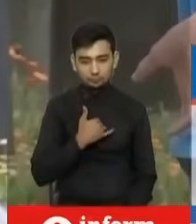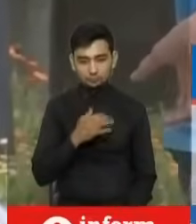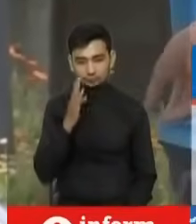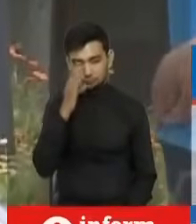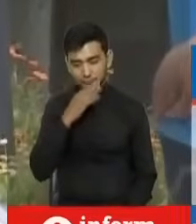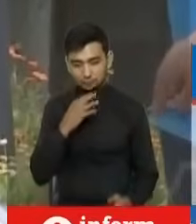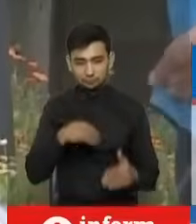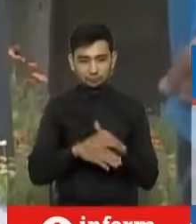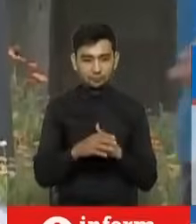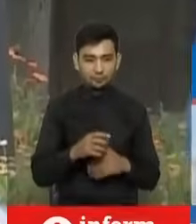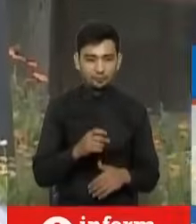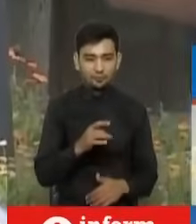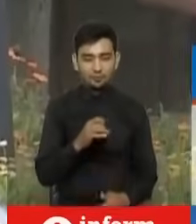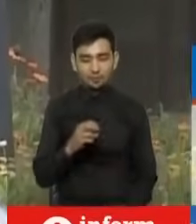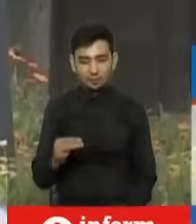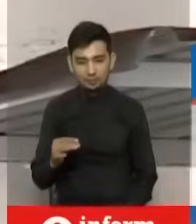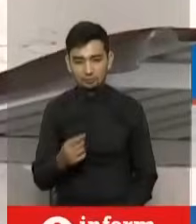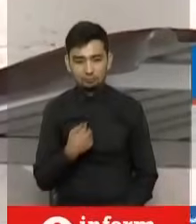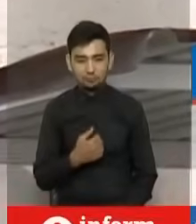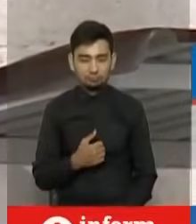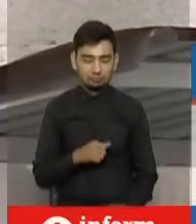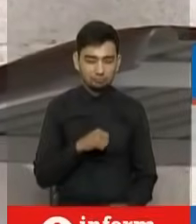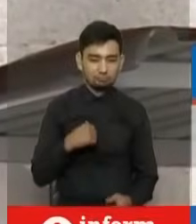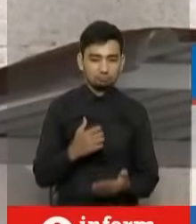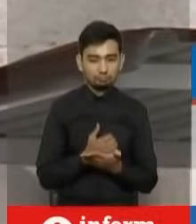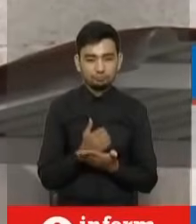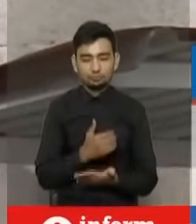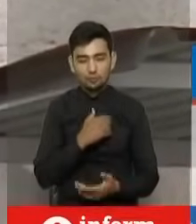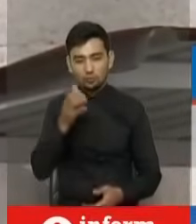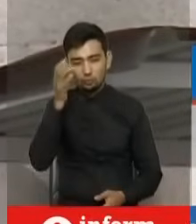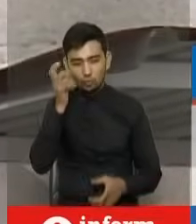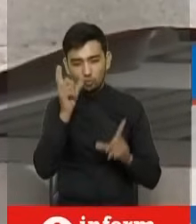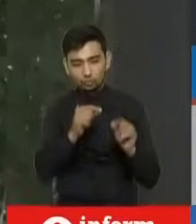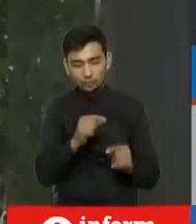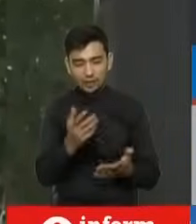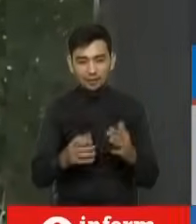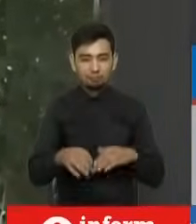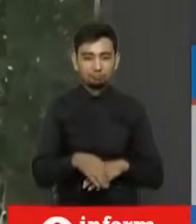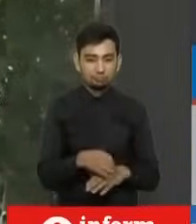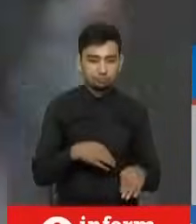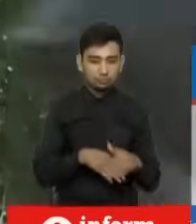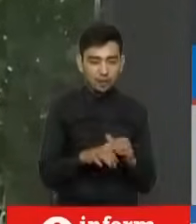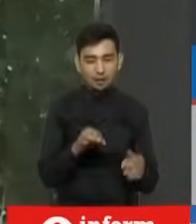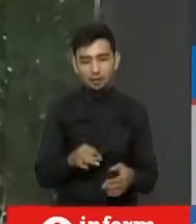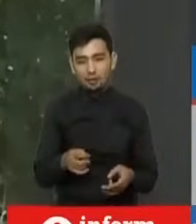от родителей ради обретения независимости в связи с отъездом на учебу или вступлением в брак. А вот задерживаются в отчим доме